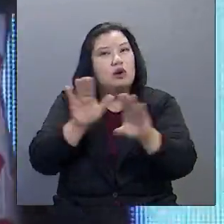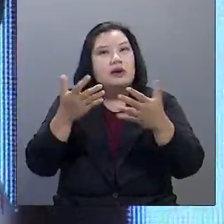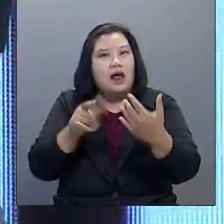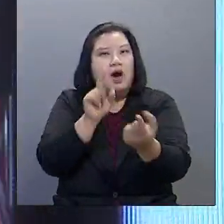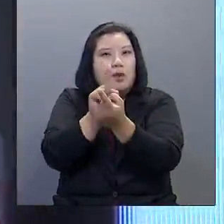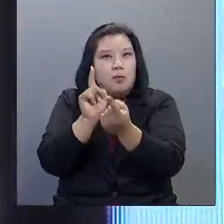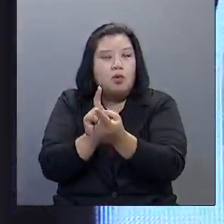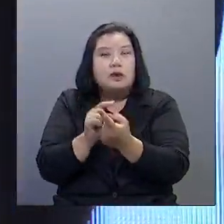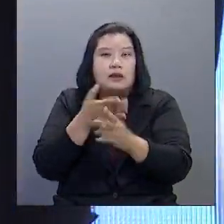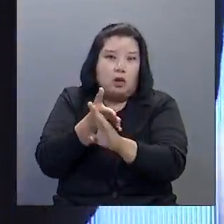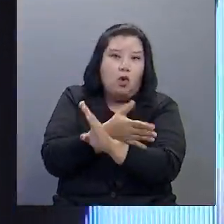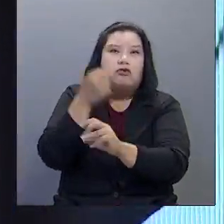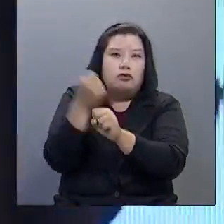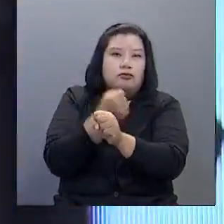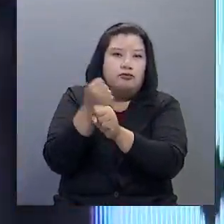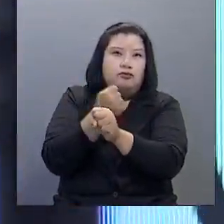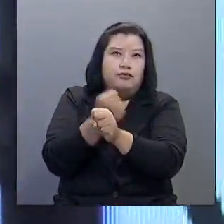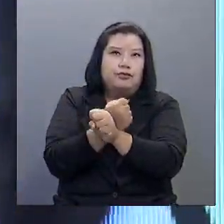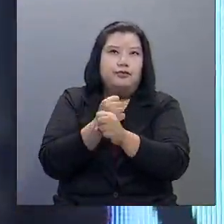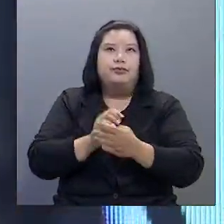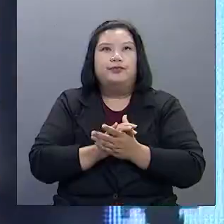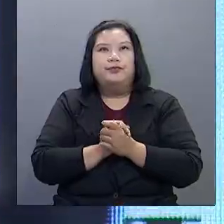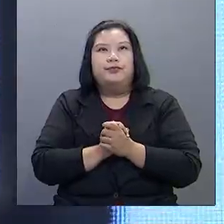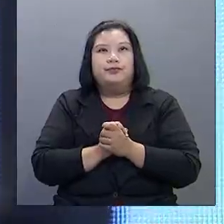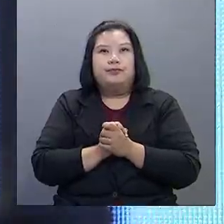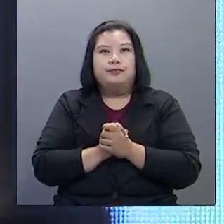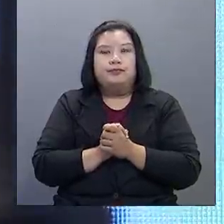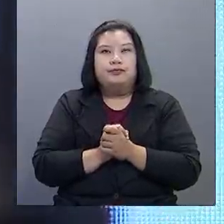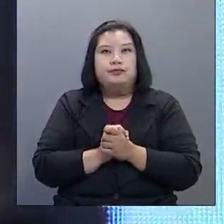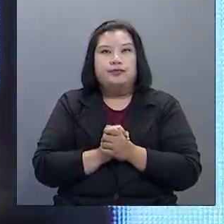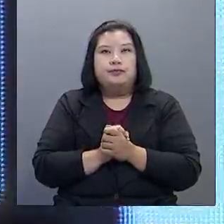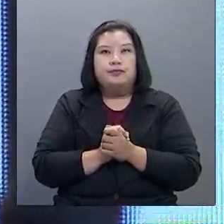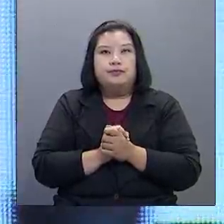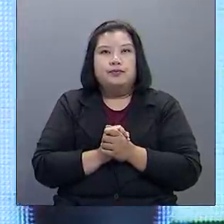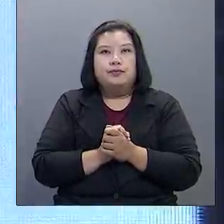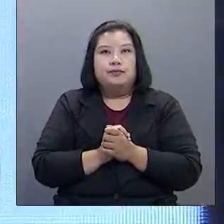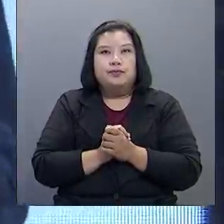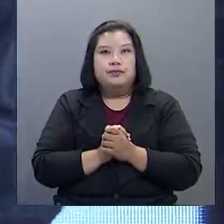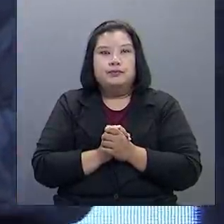แผนตารางซ้อมกันเต็มที่ต่อจากนี้ค่ะ